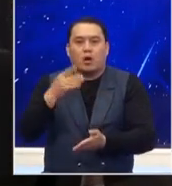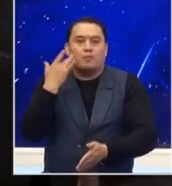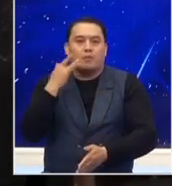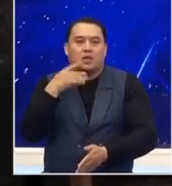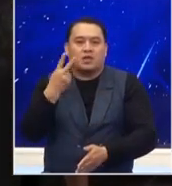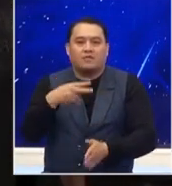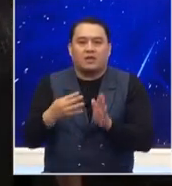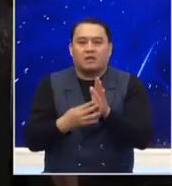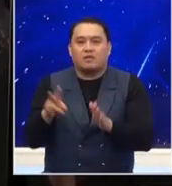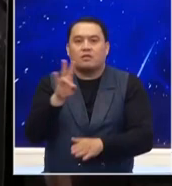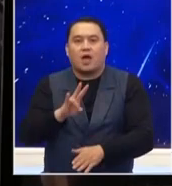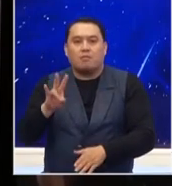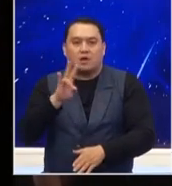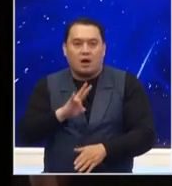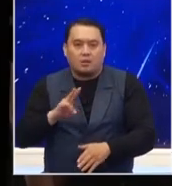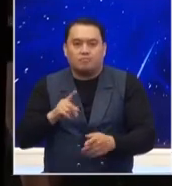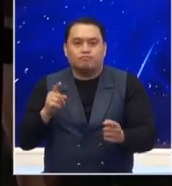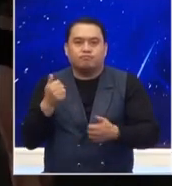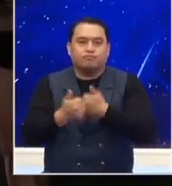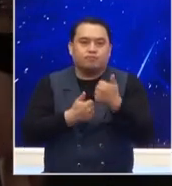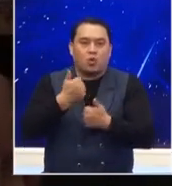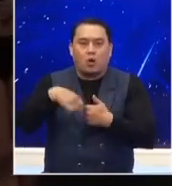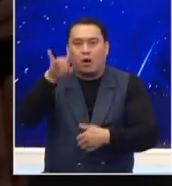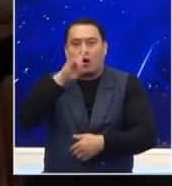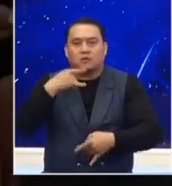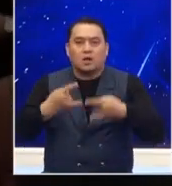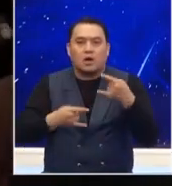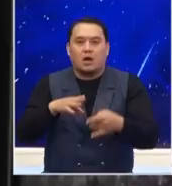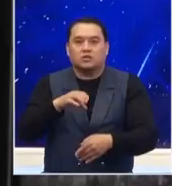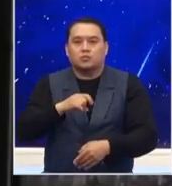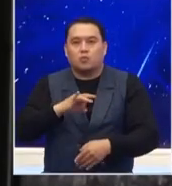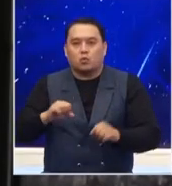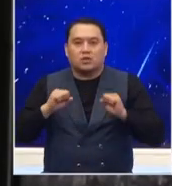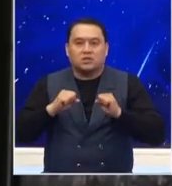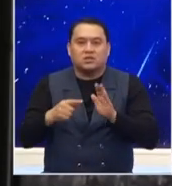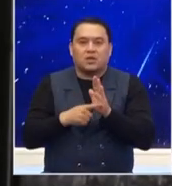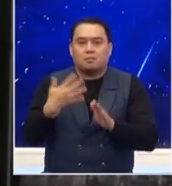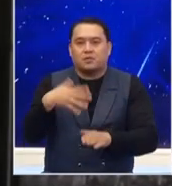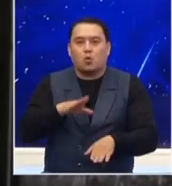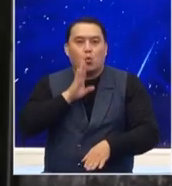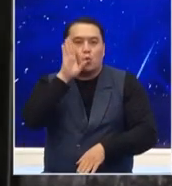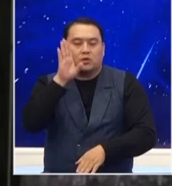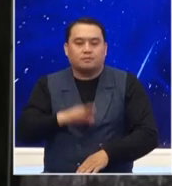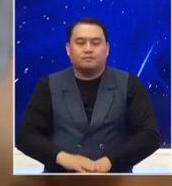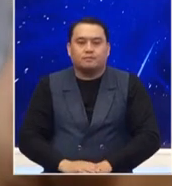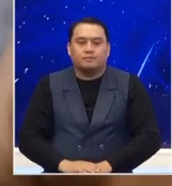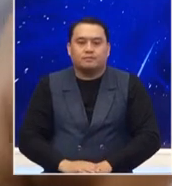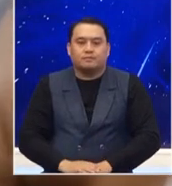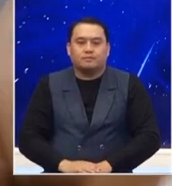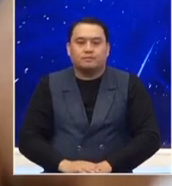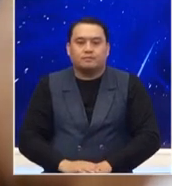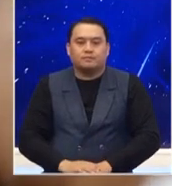Лос-Анджелесе 29 ноября. Поединок покажет казахстанский телеканал «Казспорт» в 7:50 утра по времени